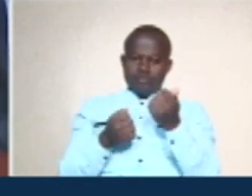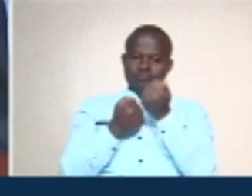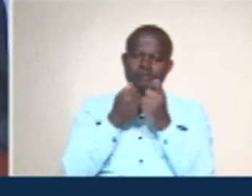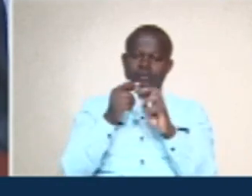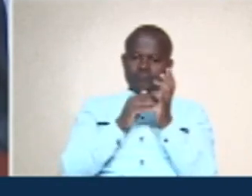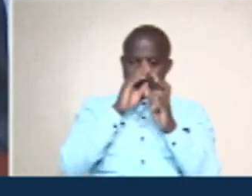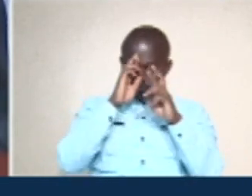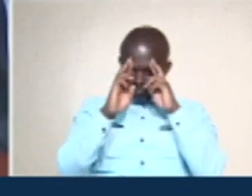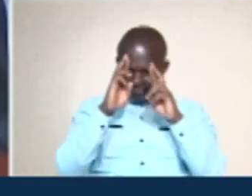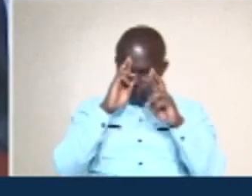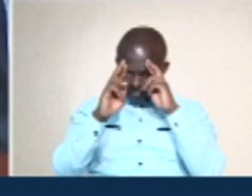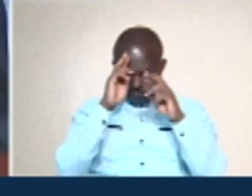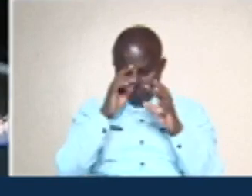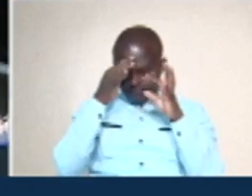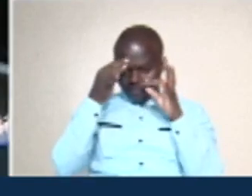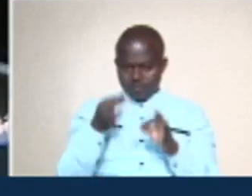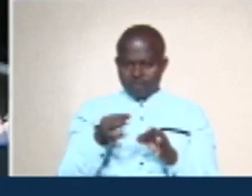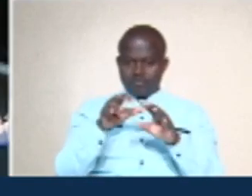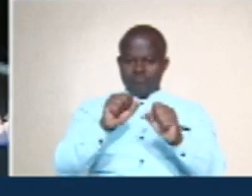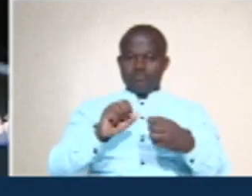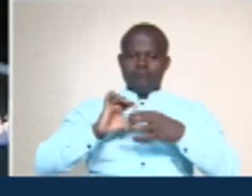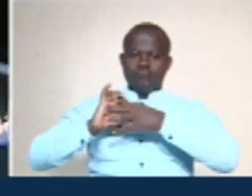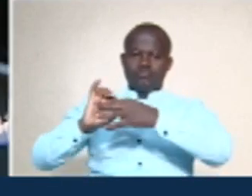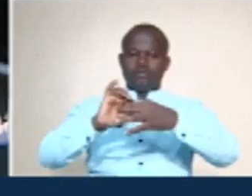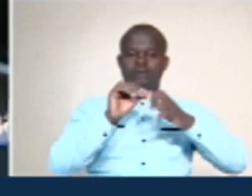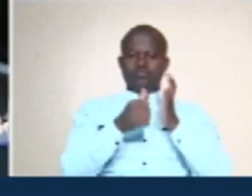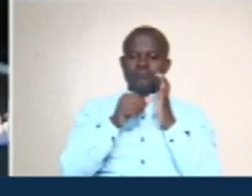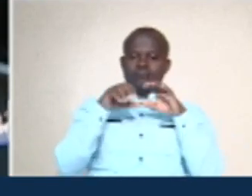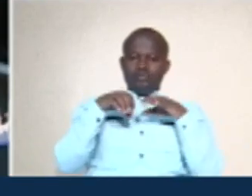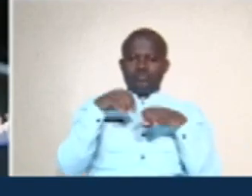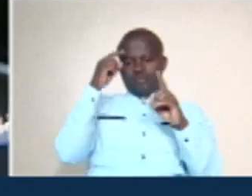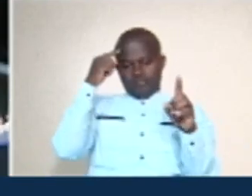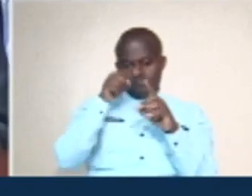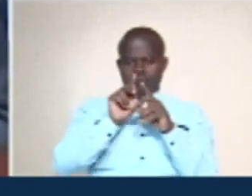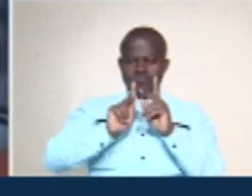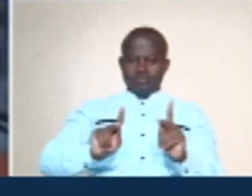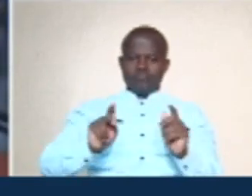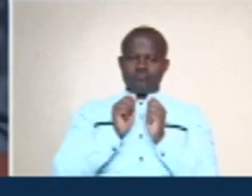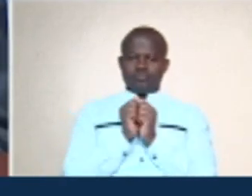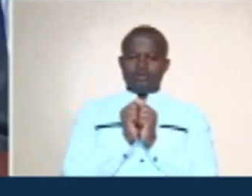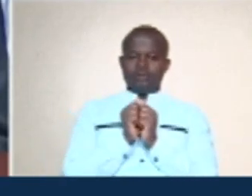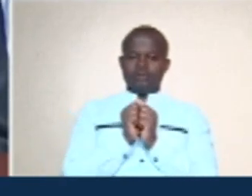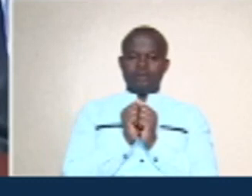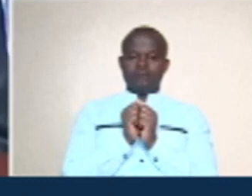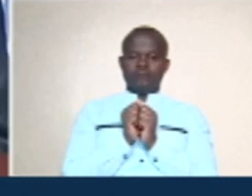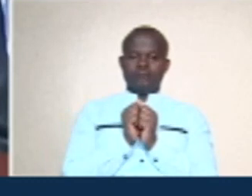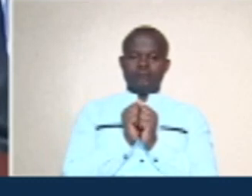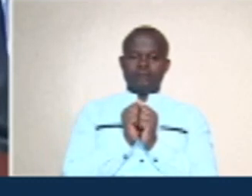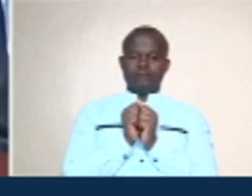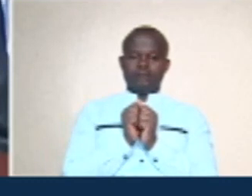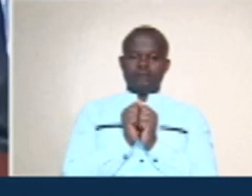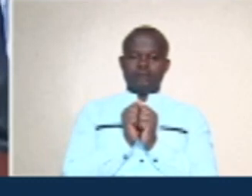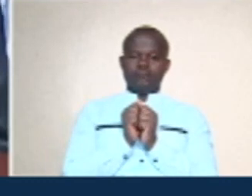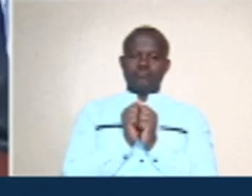kandi rwubahirize imyanzuro ifatwa n'abahuza ku kibazo cya Kongo hagamije amahoro n'umutekano w'akarere. As a member of the region,